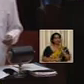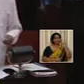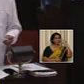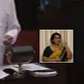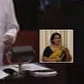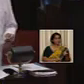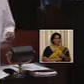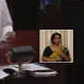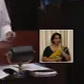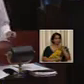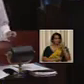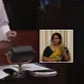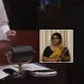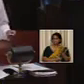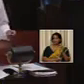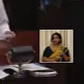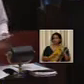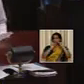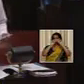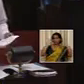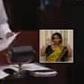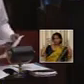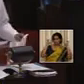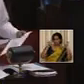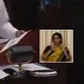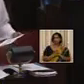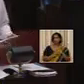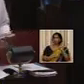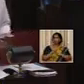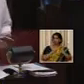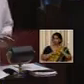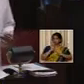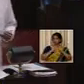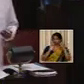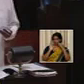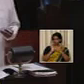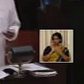දවසේ බොහොම වැදගත් මාතෘකාවක් සාකච්ඡාවට භාජනය